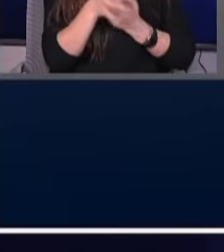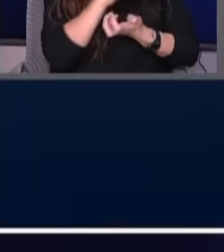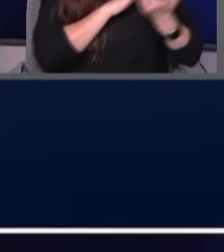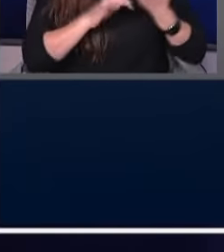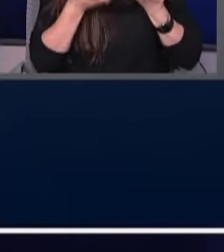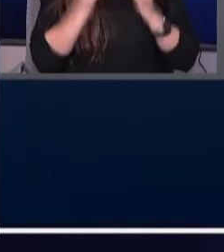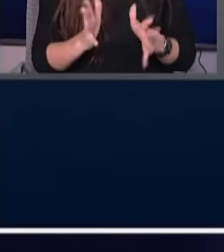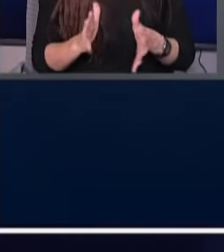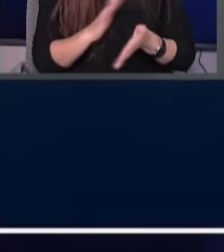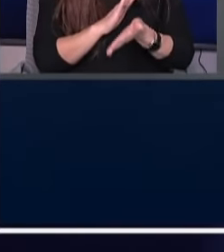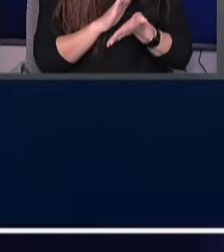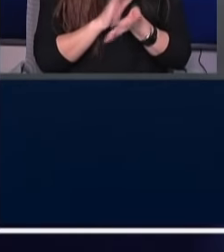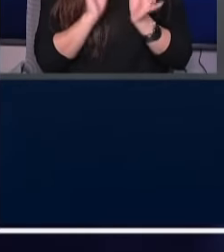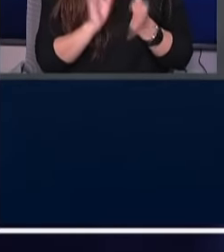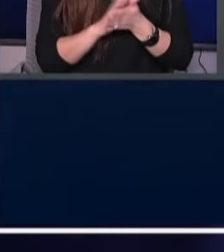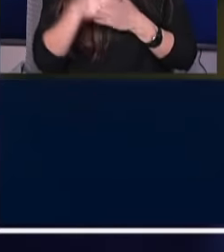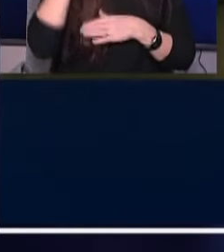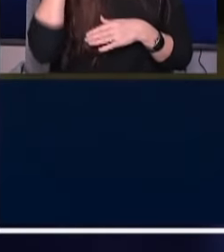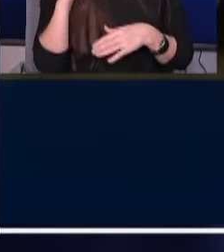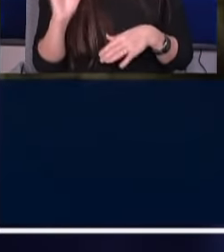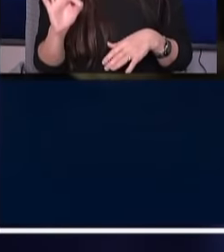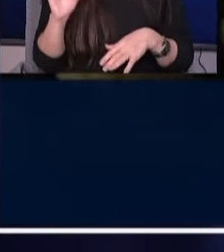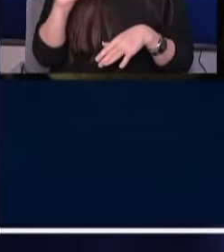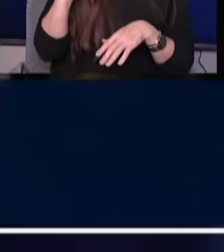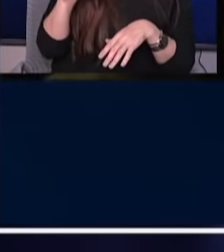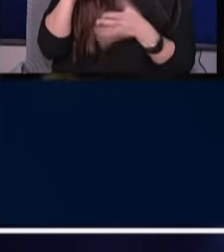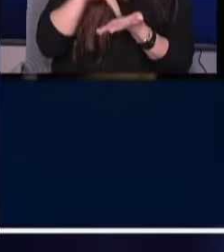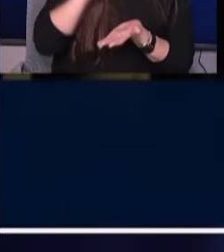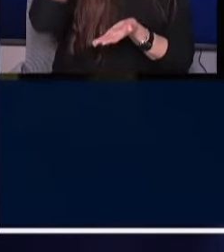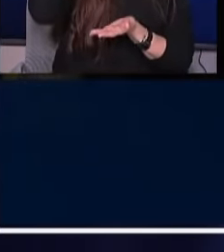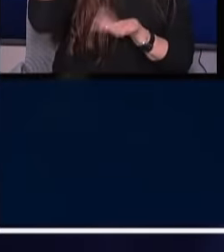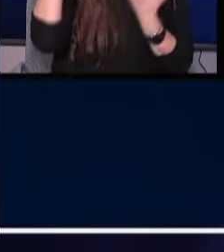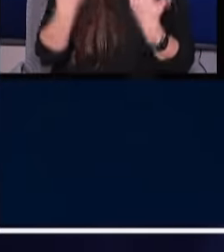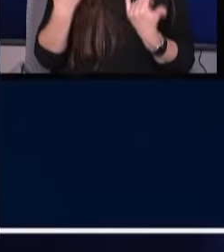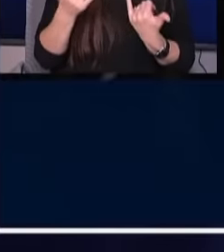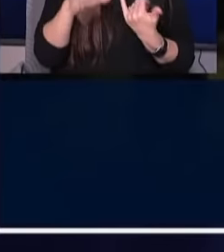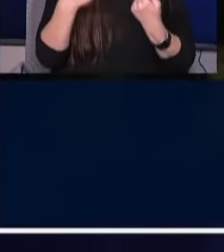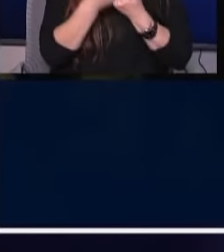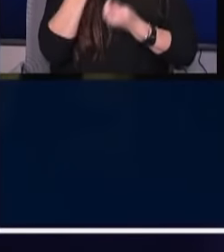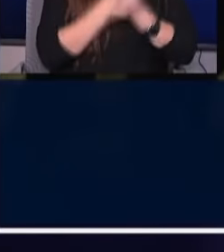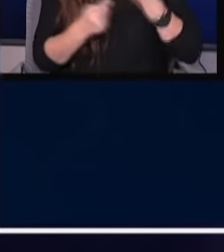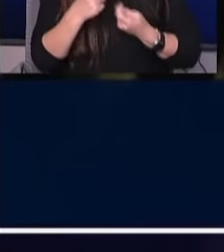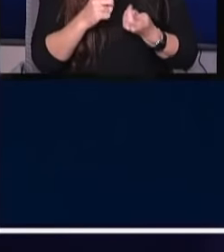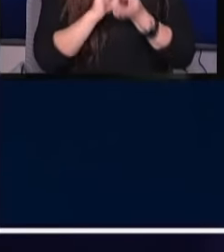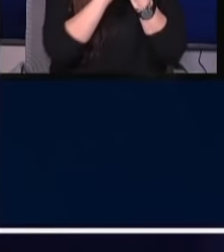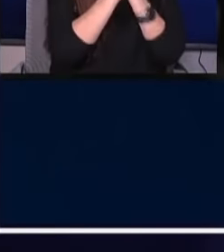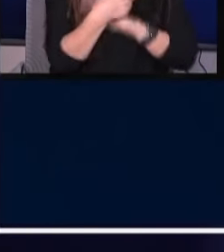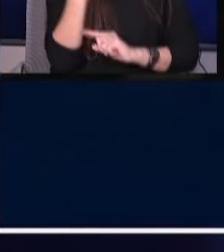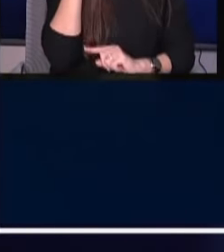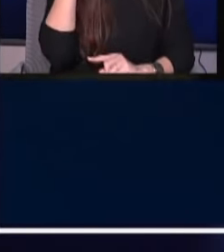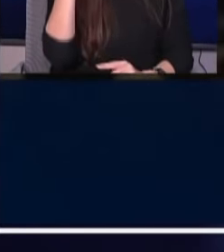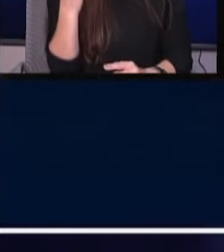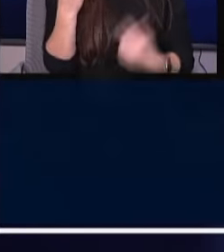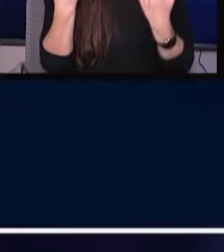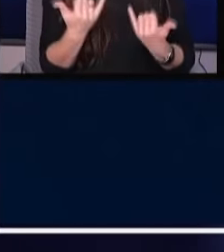כדור שלג. ההורים של לבן נמצאים שם כרגע גם לענייני עסקים, מה שהפך לטרגדיה, וכעת